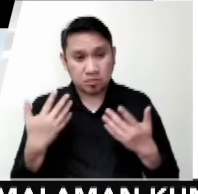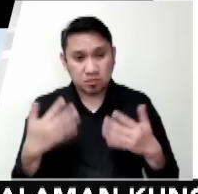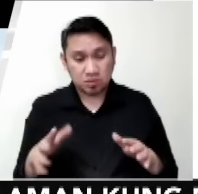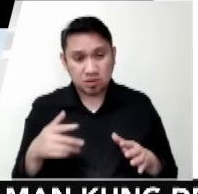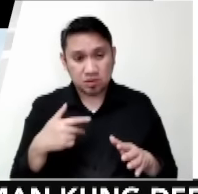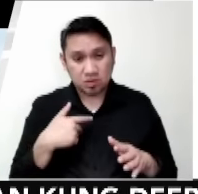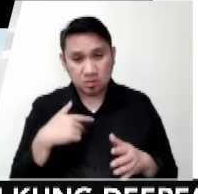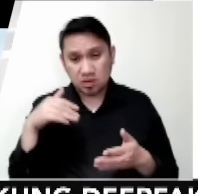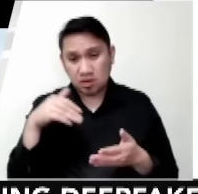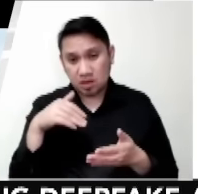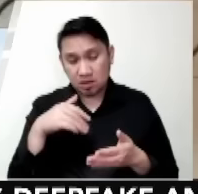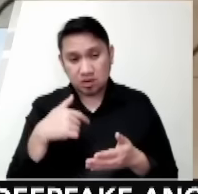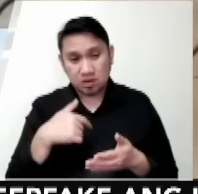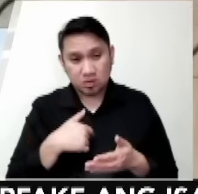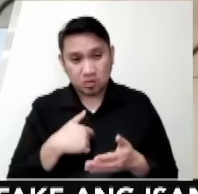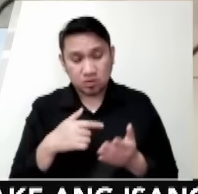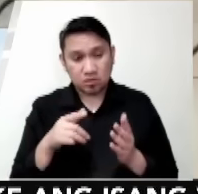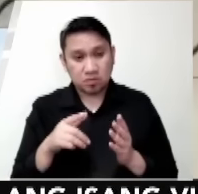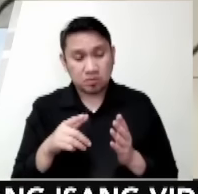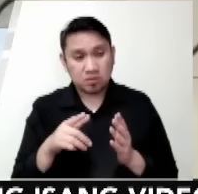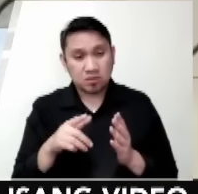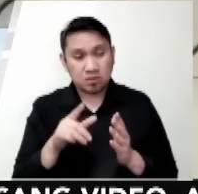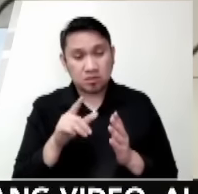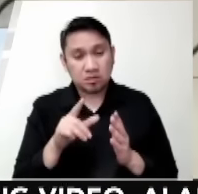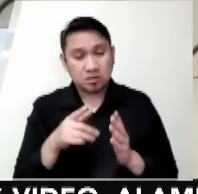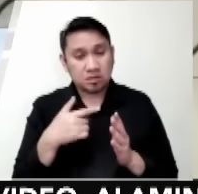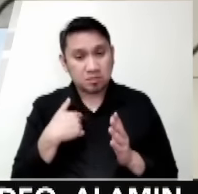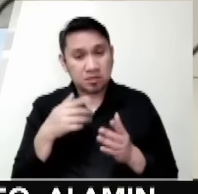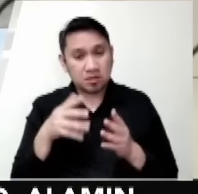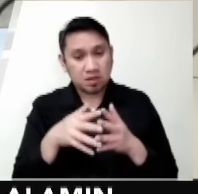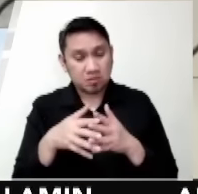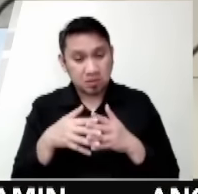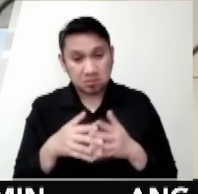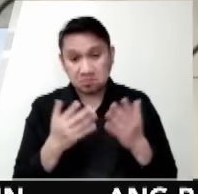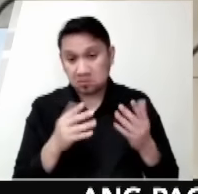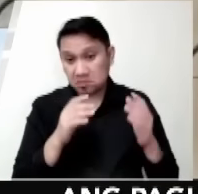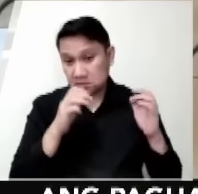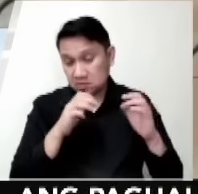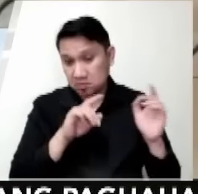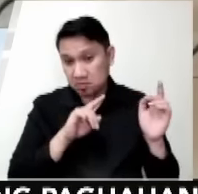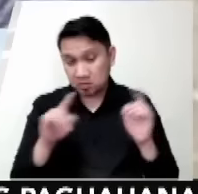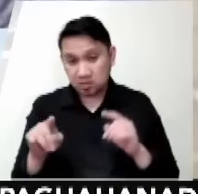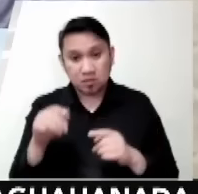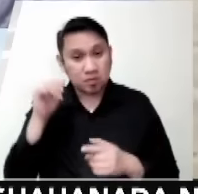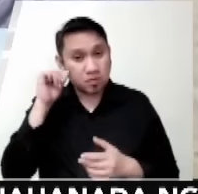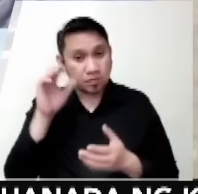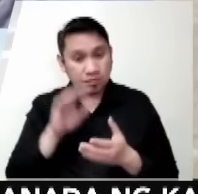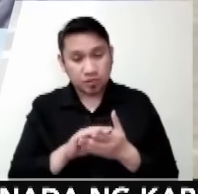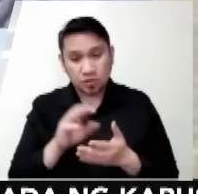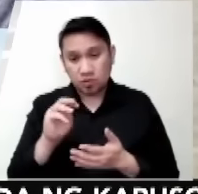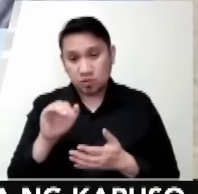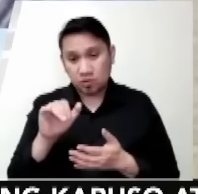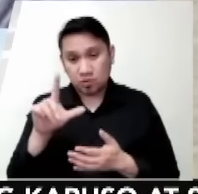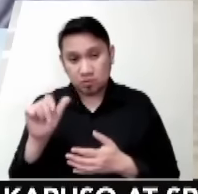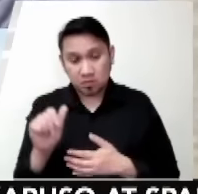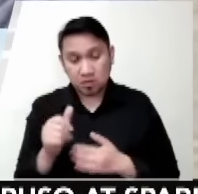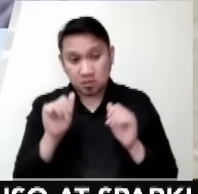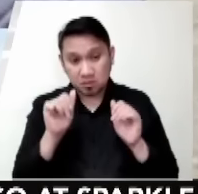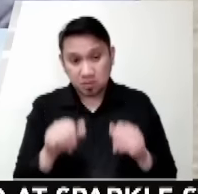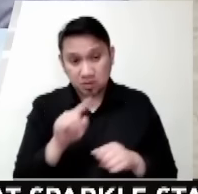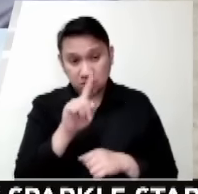mga pamilya sa Amerika. Inaasahan din ang pagdalo sa Huwebes ng asawa ni Roque na si Myla. Posibleng itanong sa kanya kung